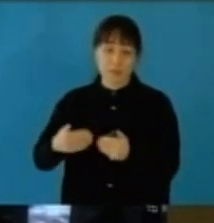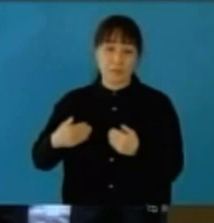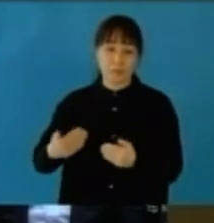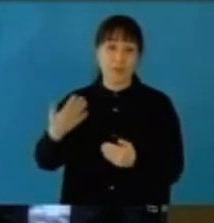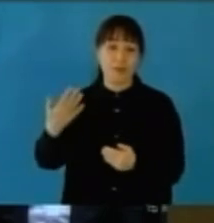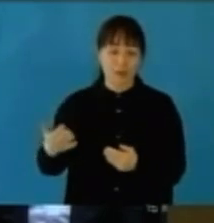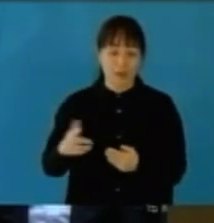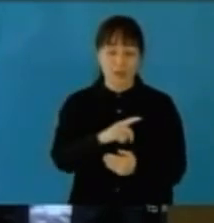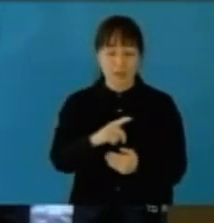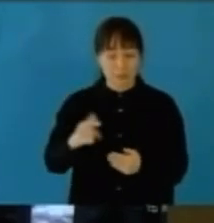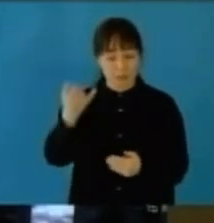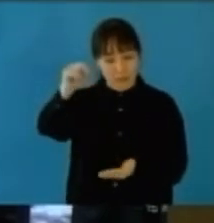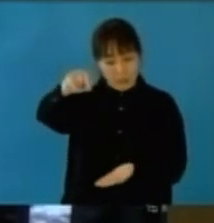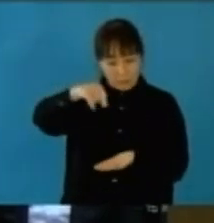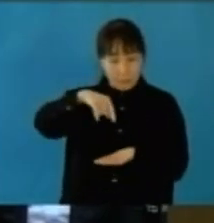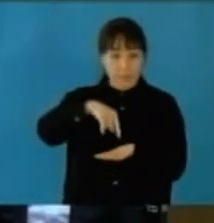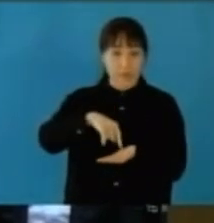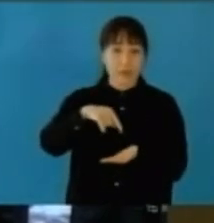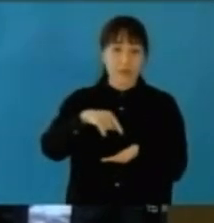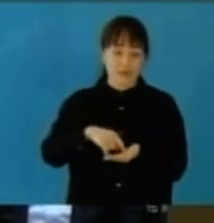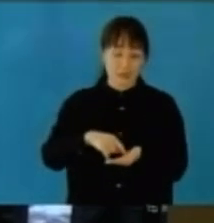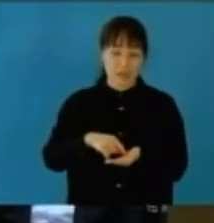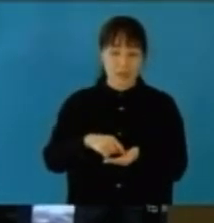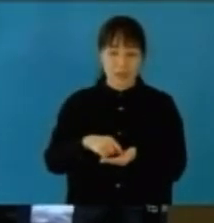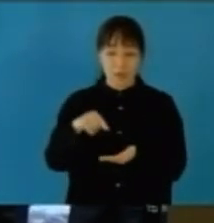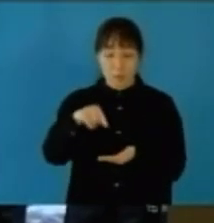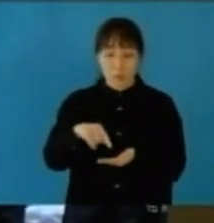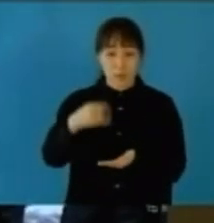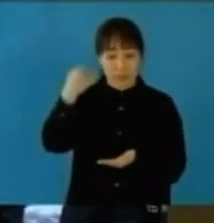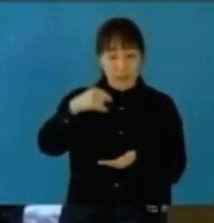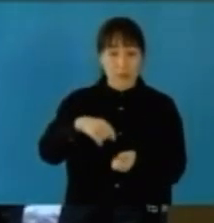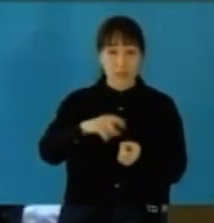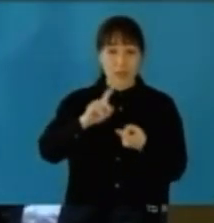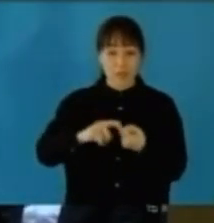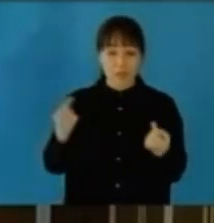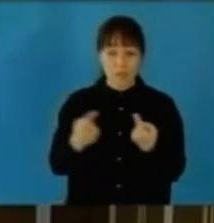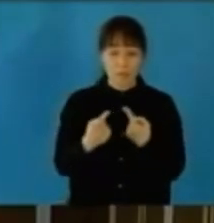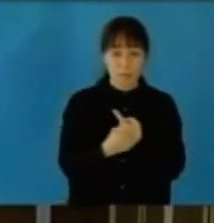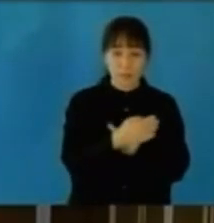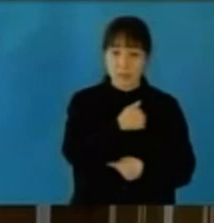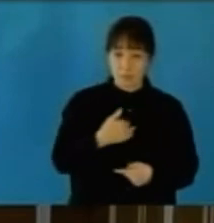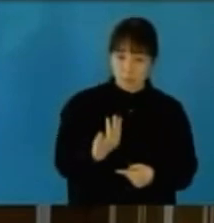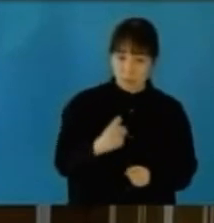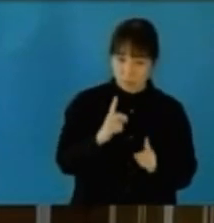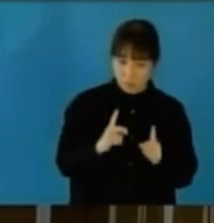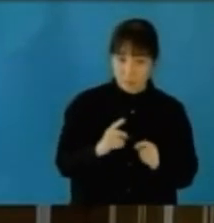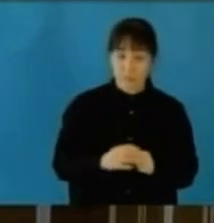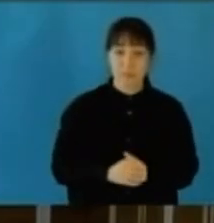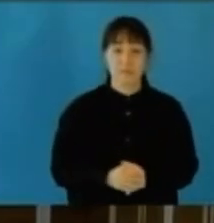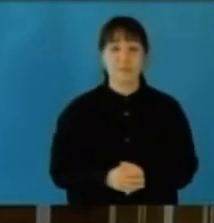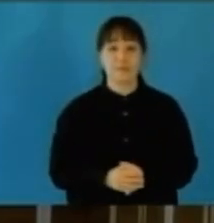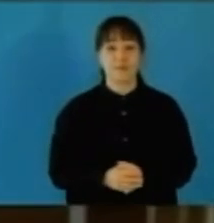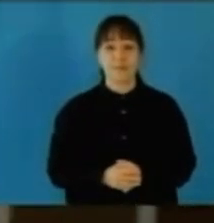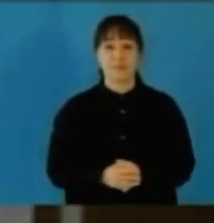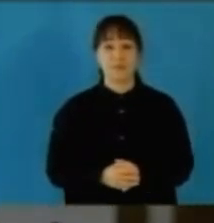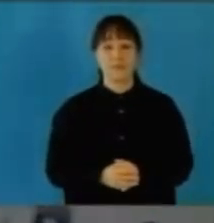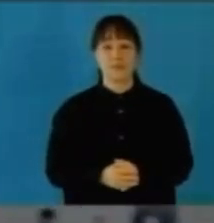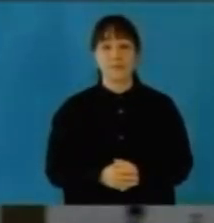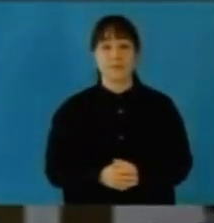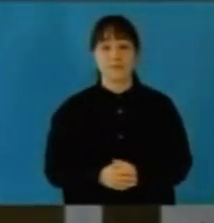ざまな意見を踏まえた中で、それを軌道修正することはあり得るのかということについてお答えいただけませんか。 塩田知事。